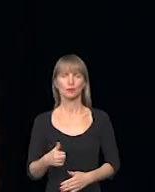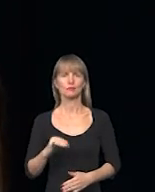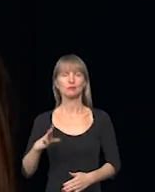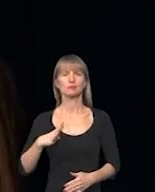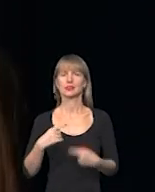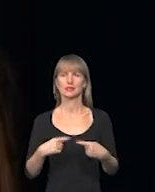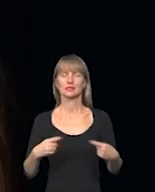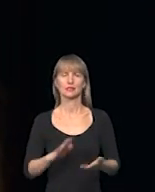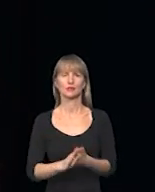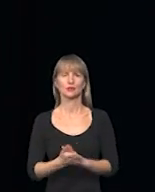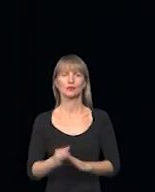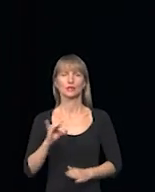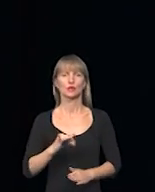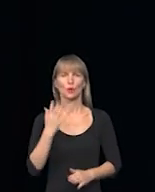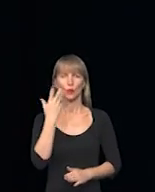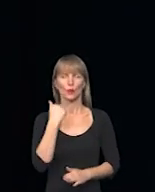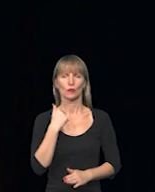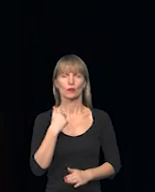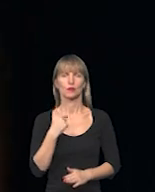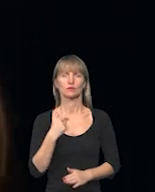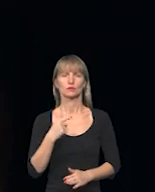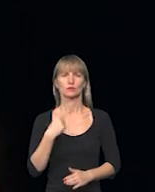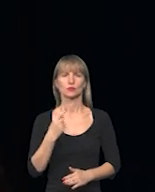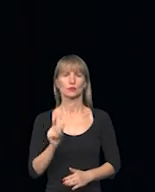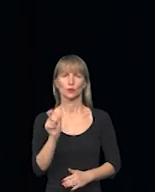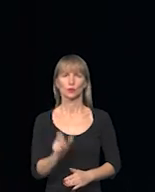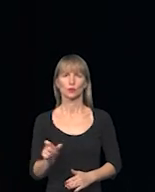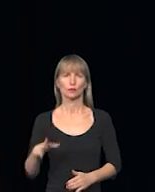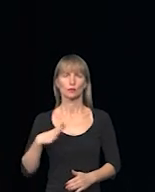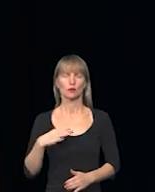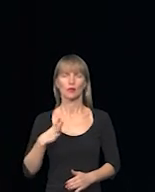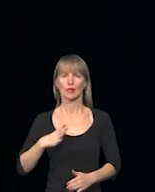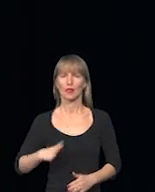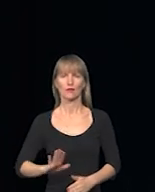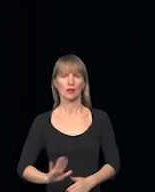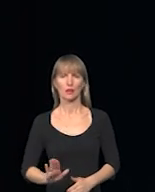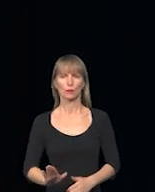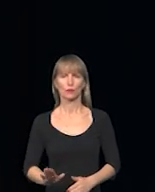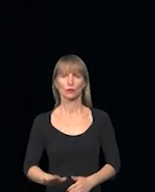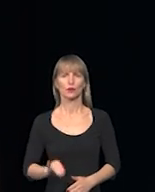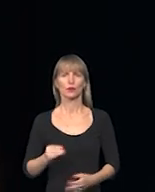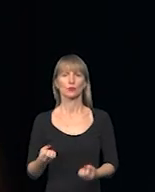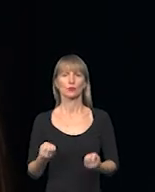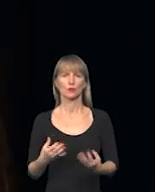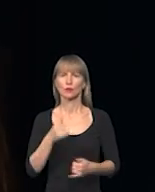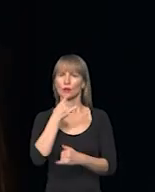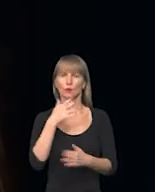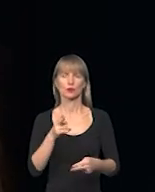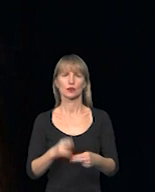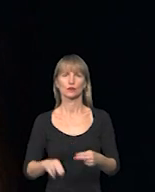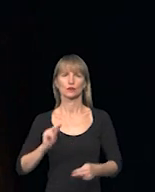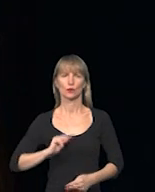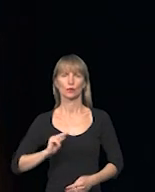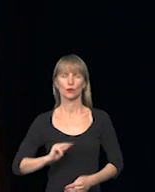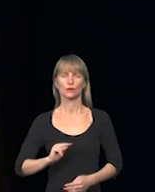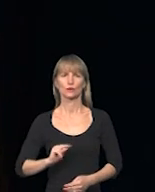різні ситуації, історії колег підтверджують те, що люди бувають не витримують і просто ну, не можуть закінчити